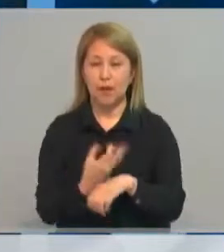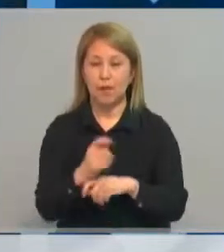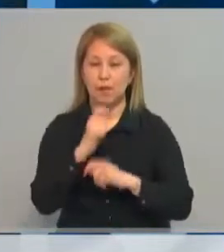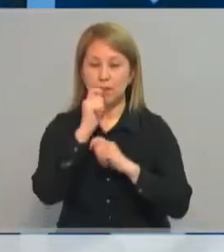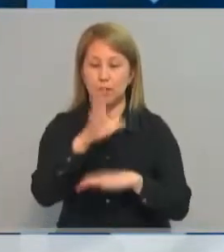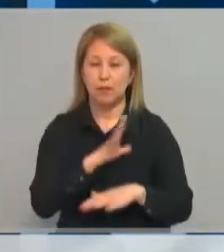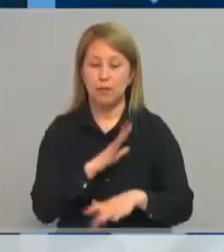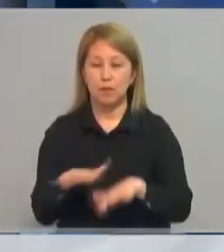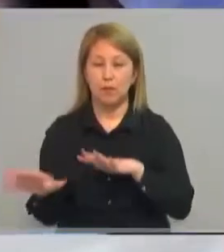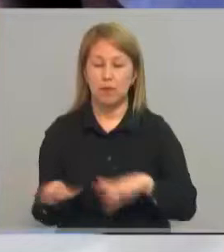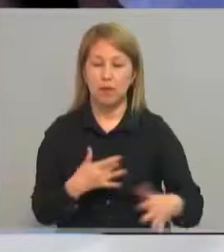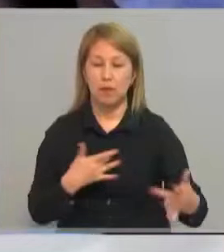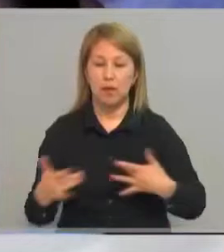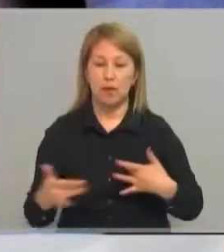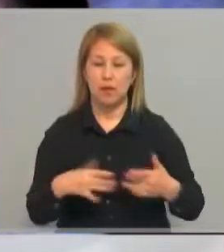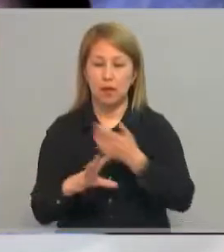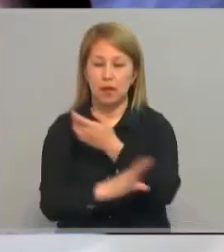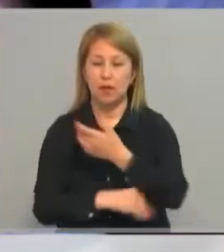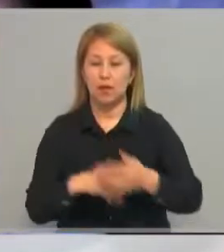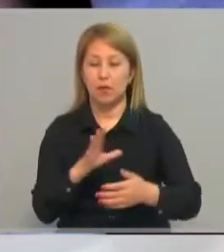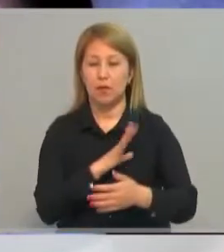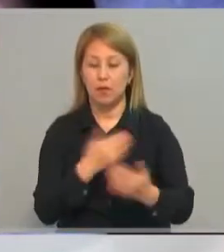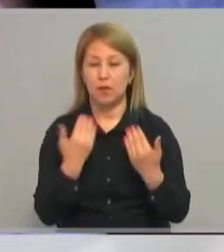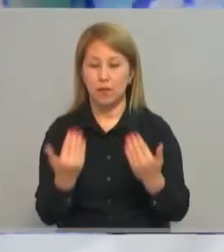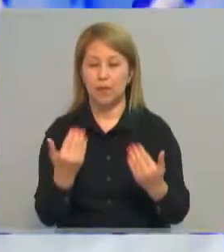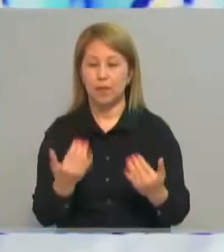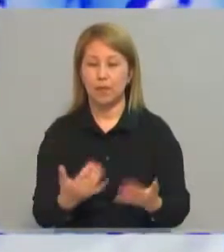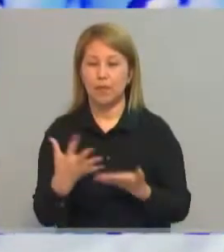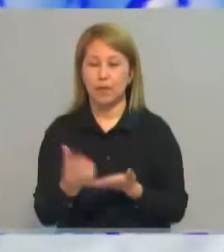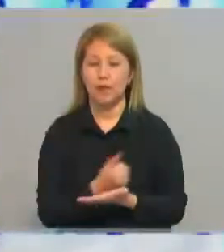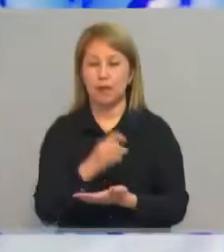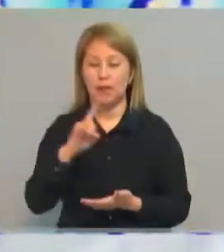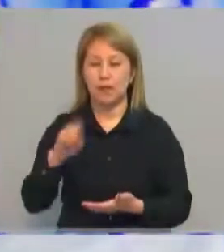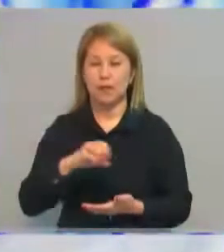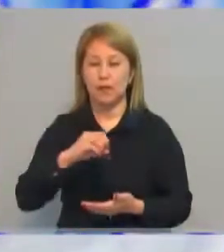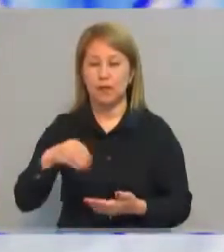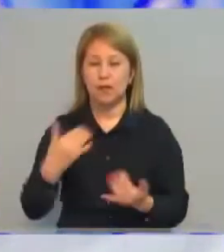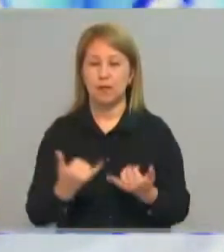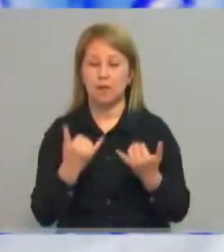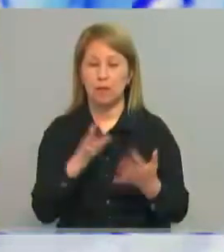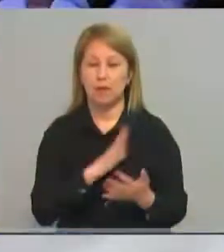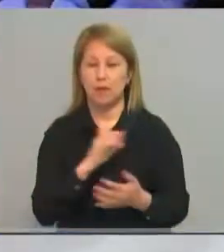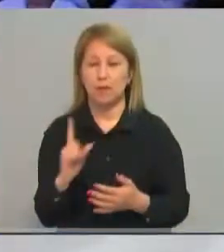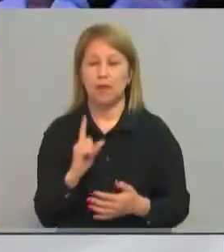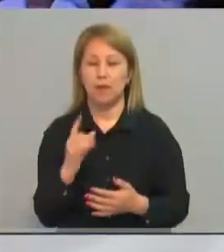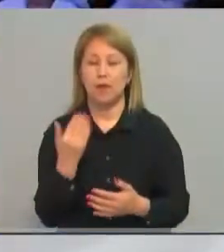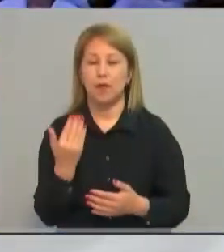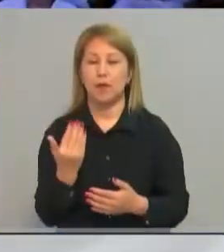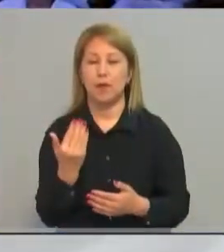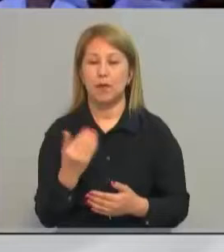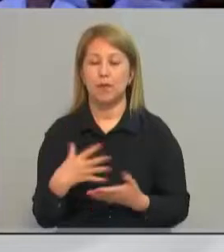Мероприятие продолжилось концертной программой. Одна из награжденных Дуйсикуль Елшибаева, которая имеет 40-летний опыт в